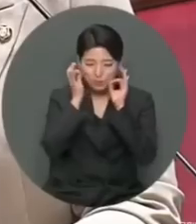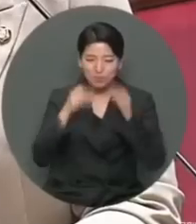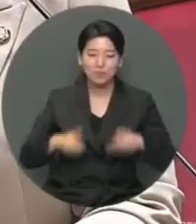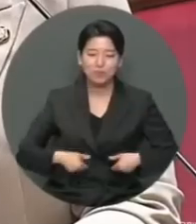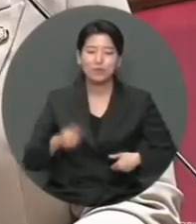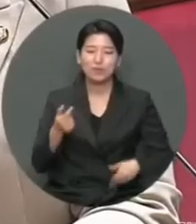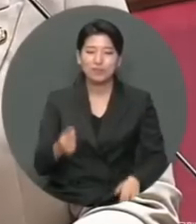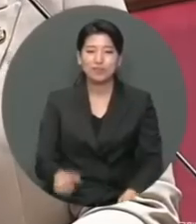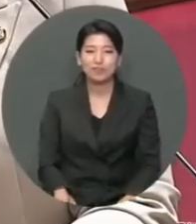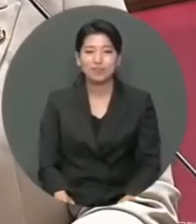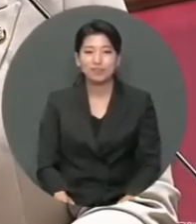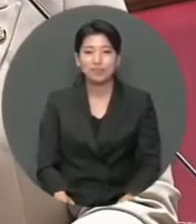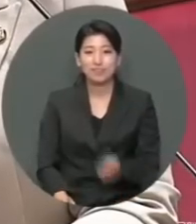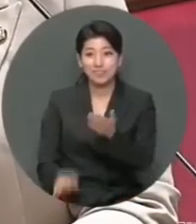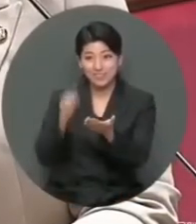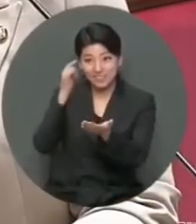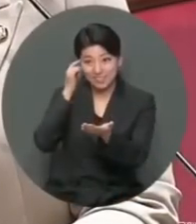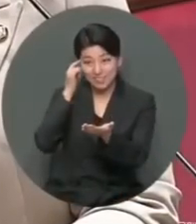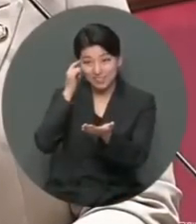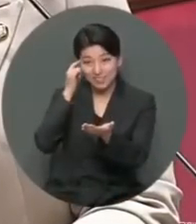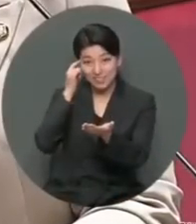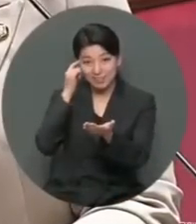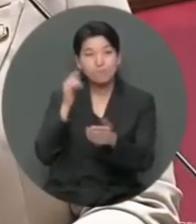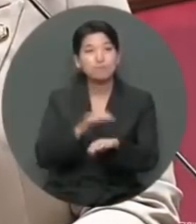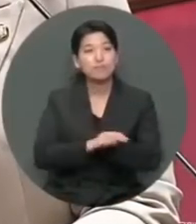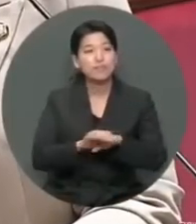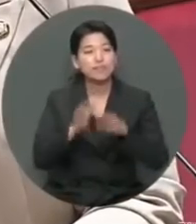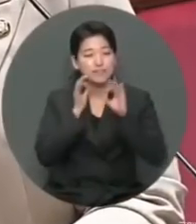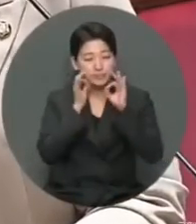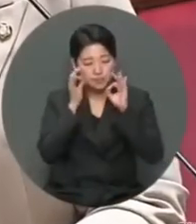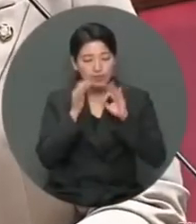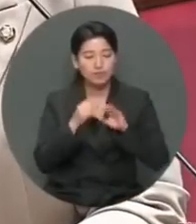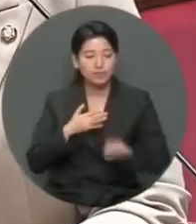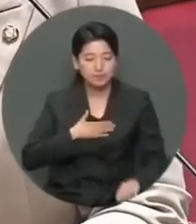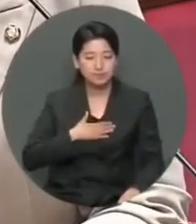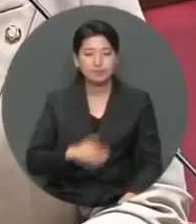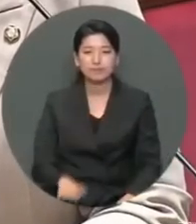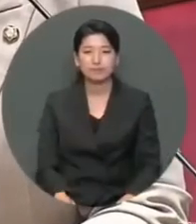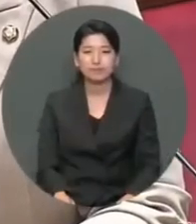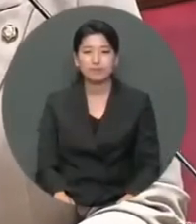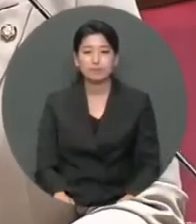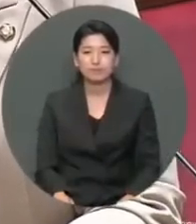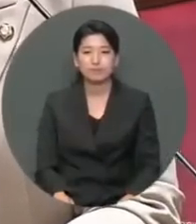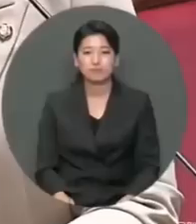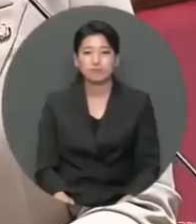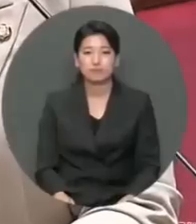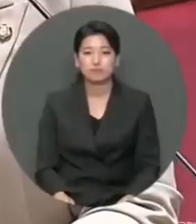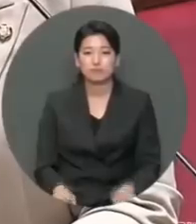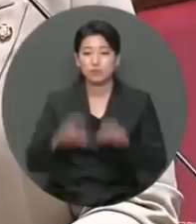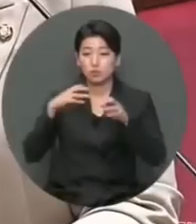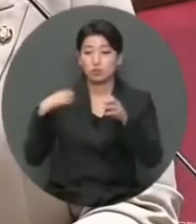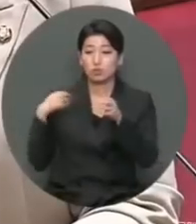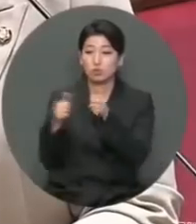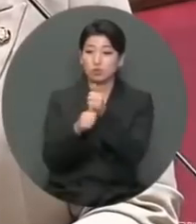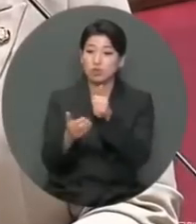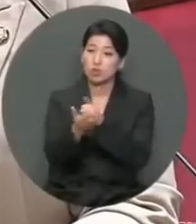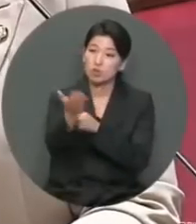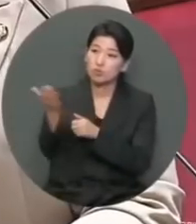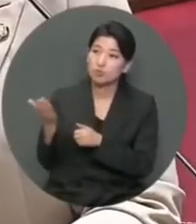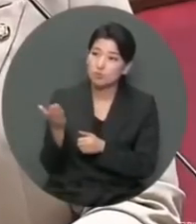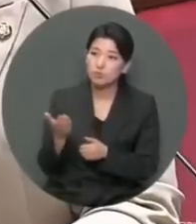필요하다고 생각을 하는데 그렇게 하시겠죠? 각별히 신경 쓰겠습니다. 네. 그리고 여기 앉아 계신 국무위원